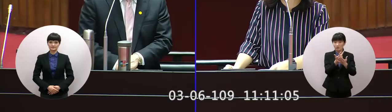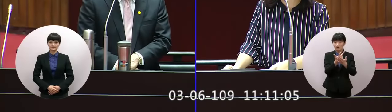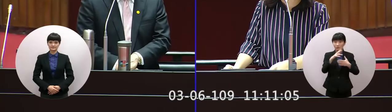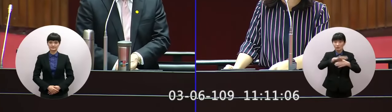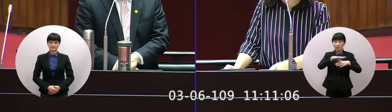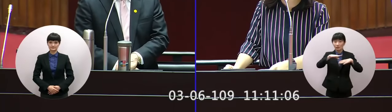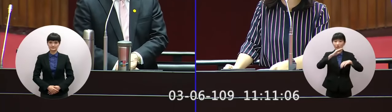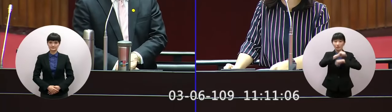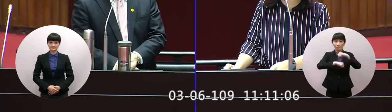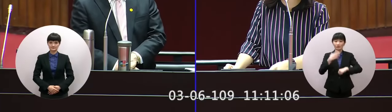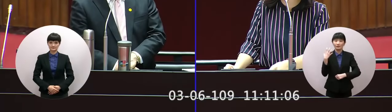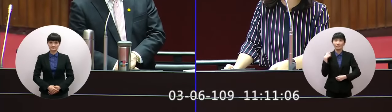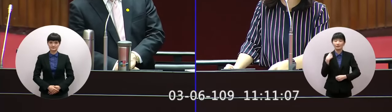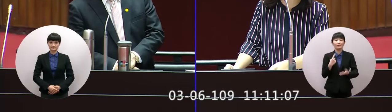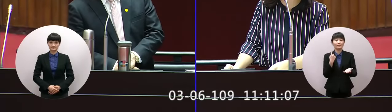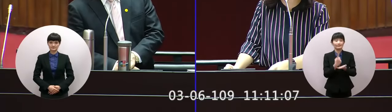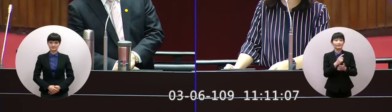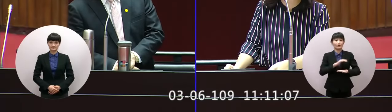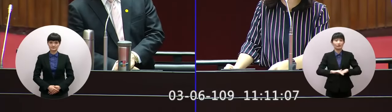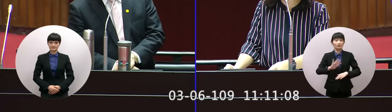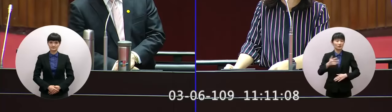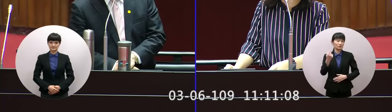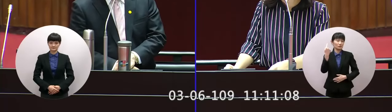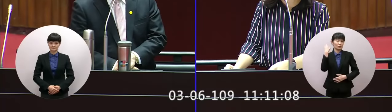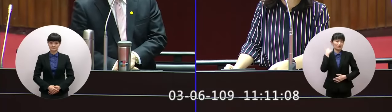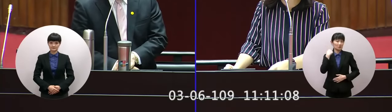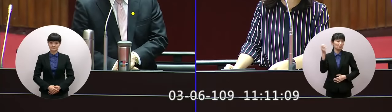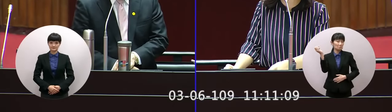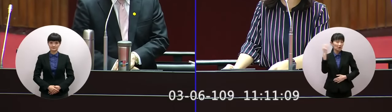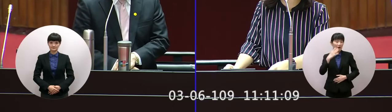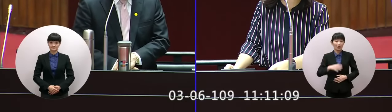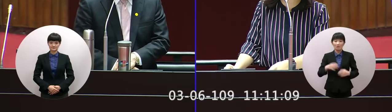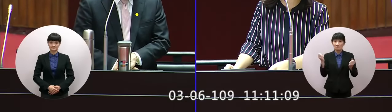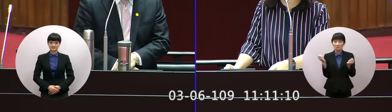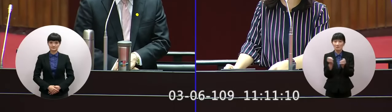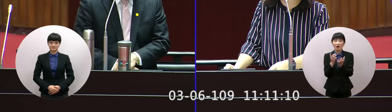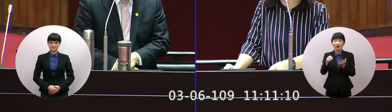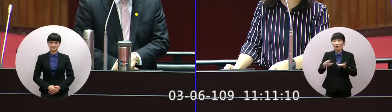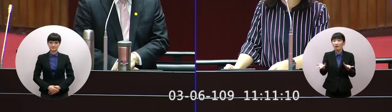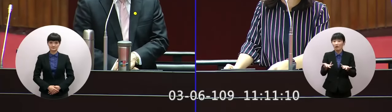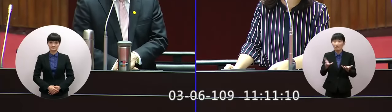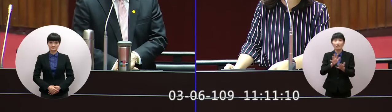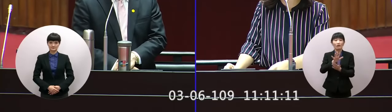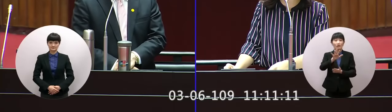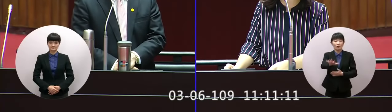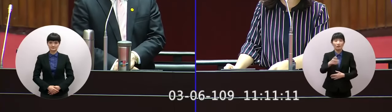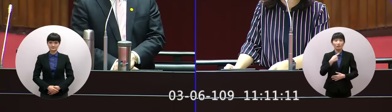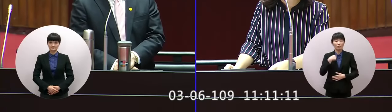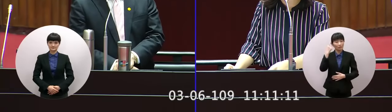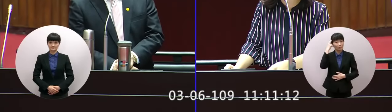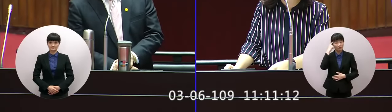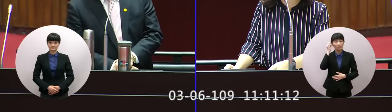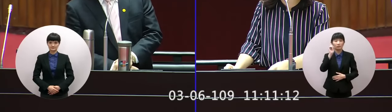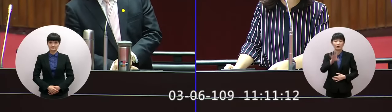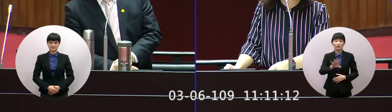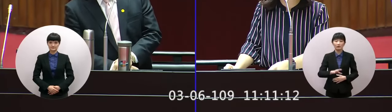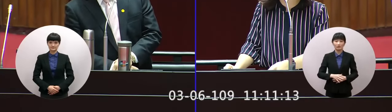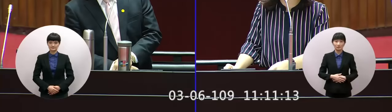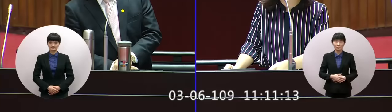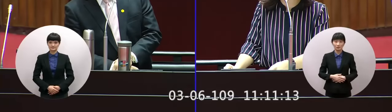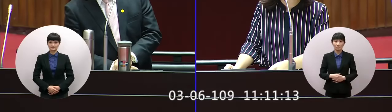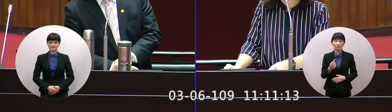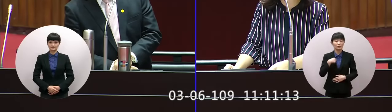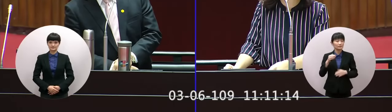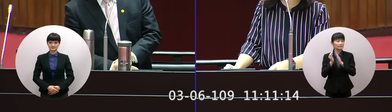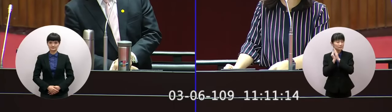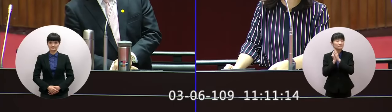续去。可是呢，因为终究昨天发生了这么一件事情之后，我必须说，我预